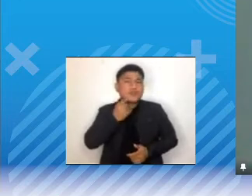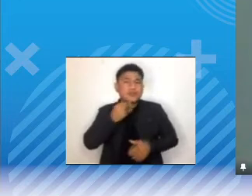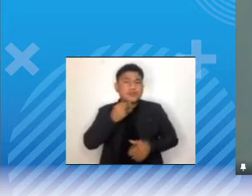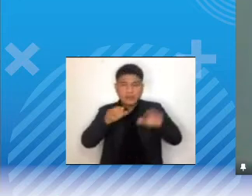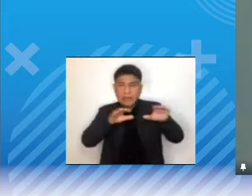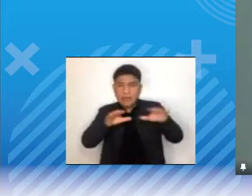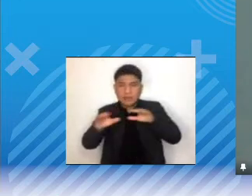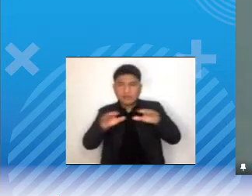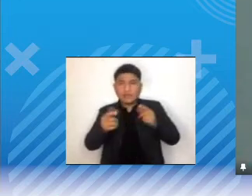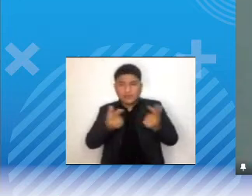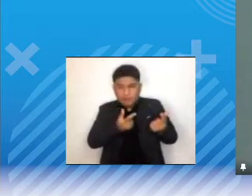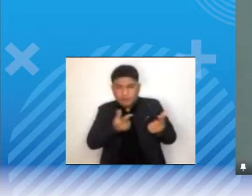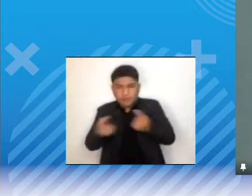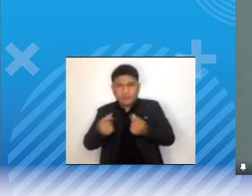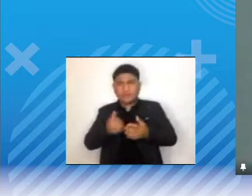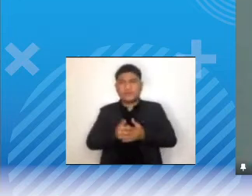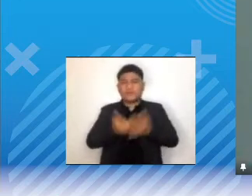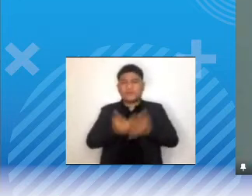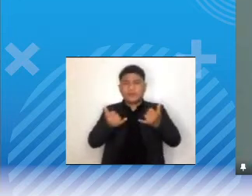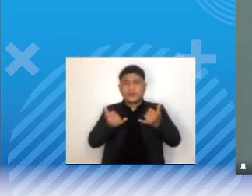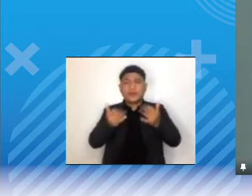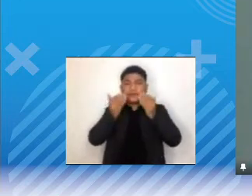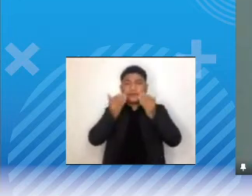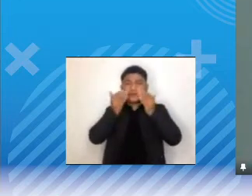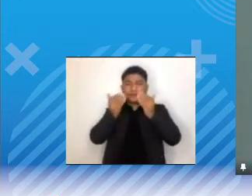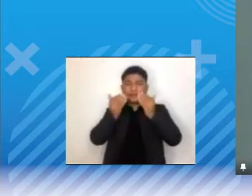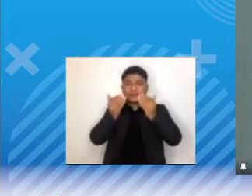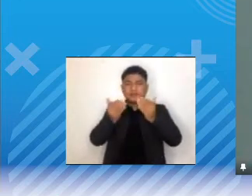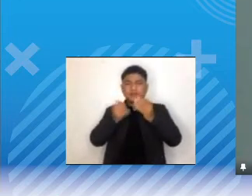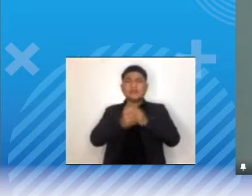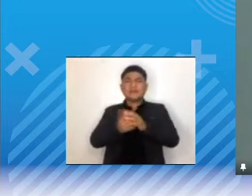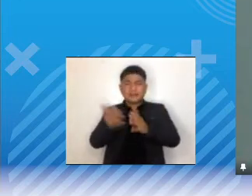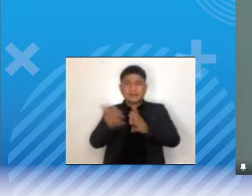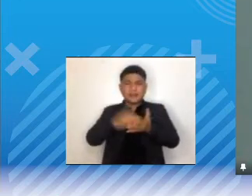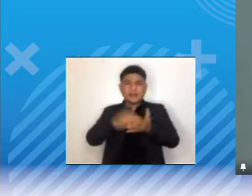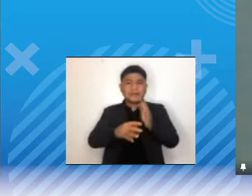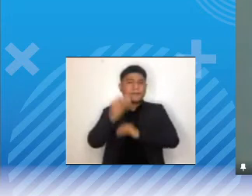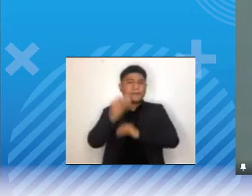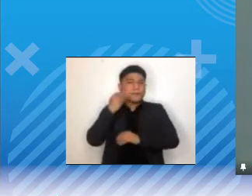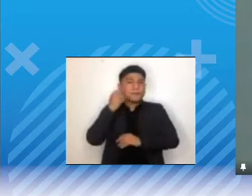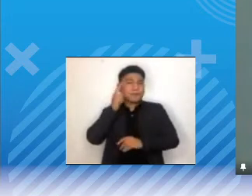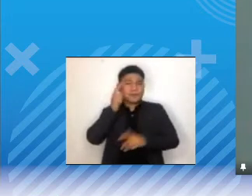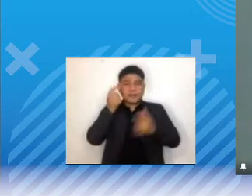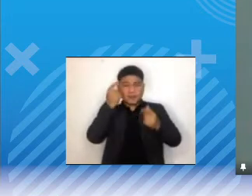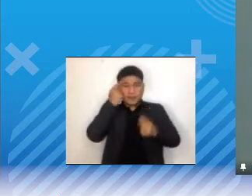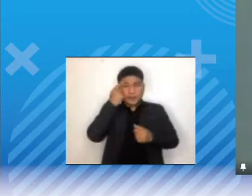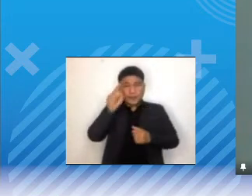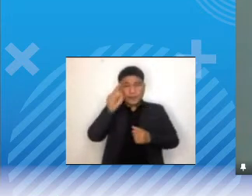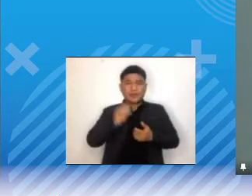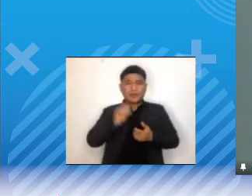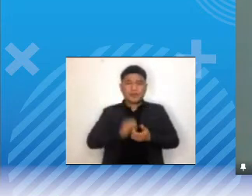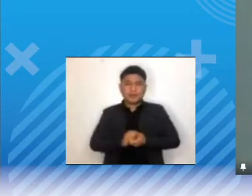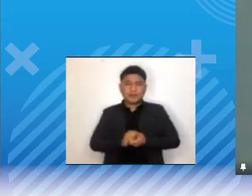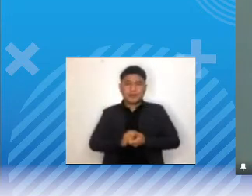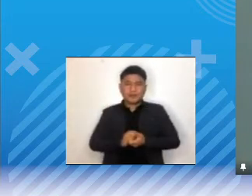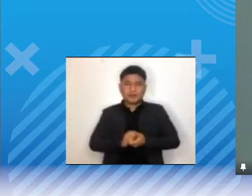po. With that, maraming salamat again, Miss Lori, for that